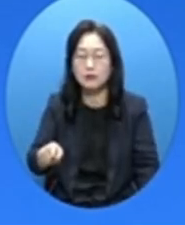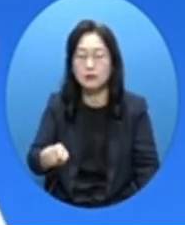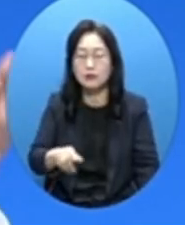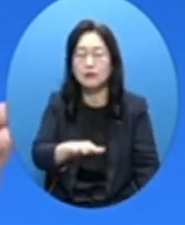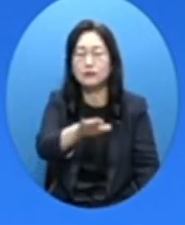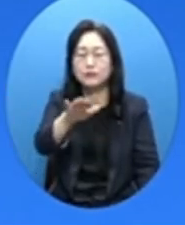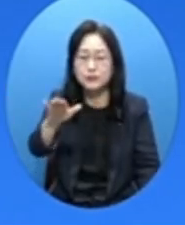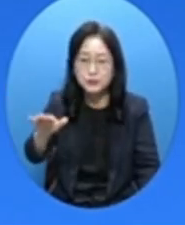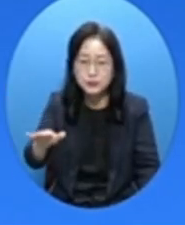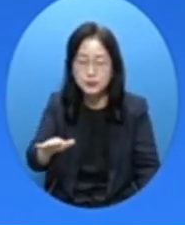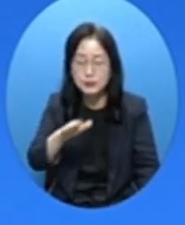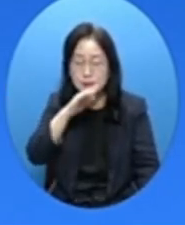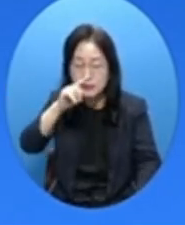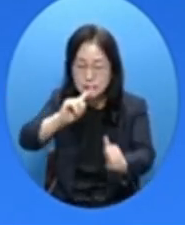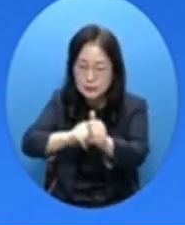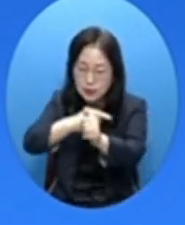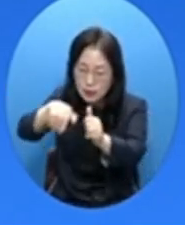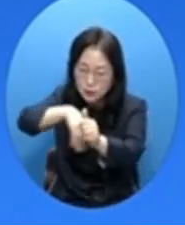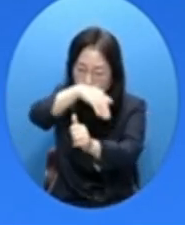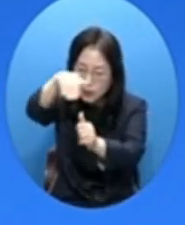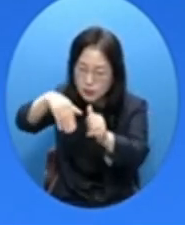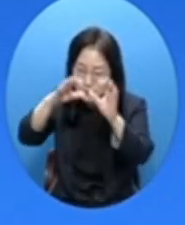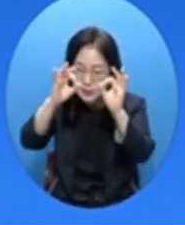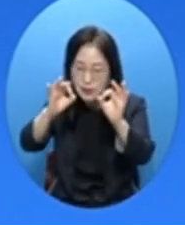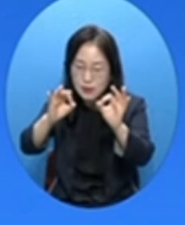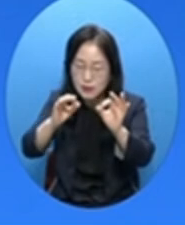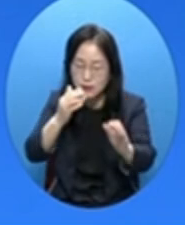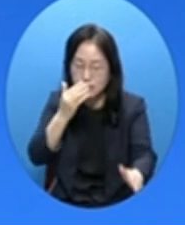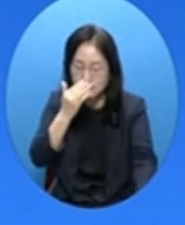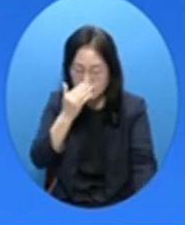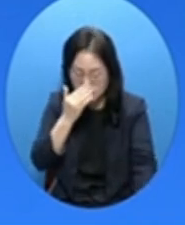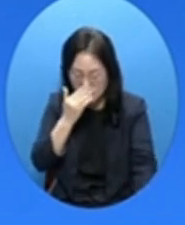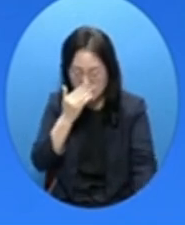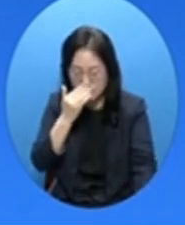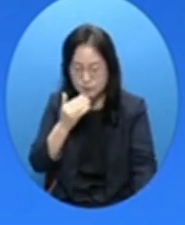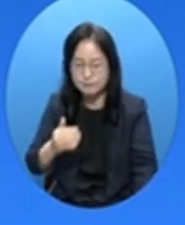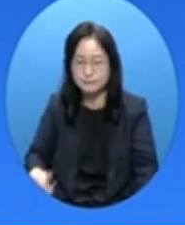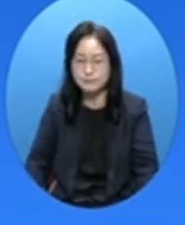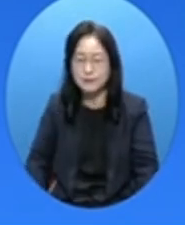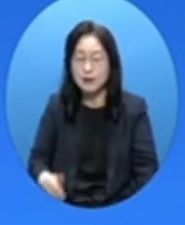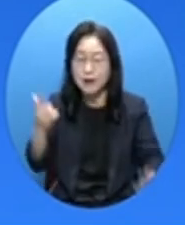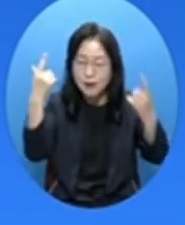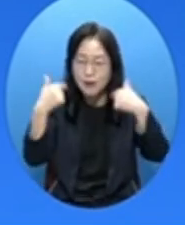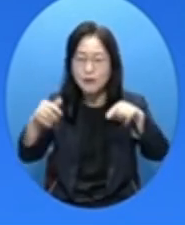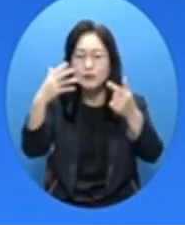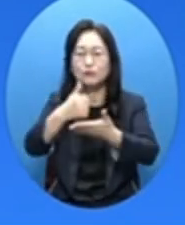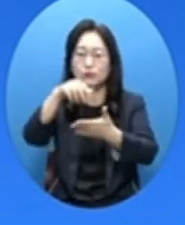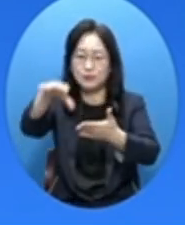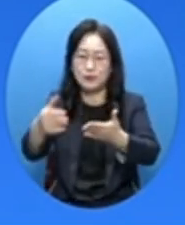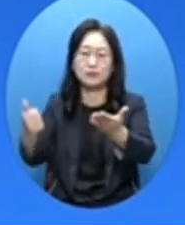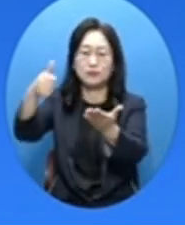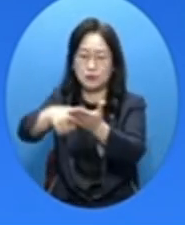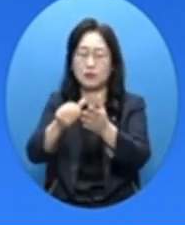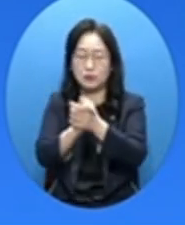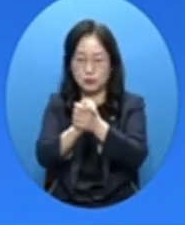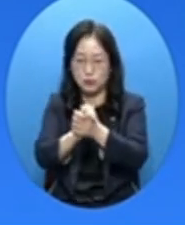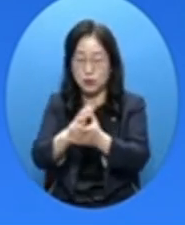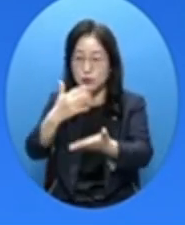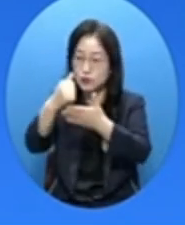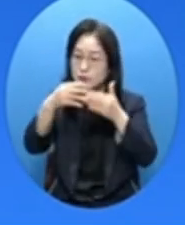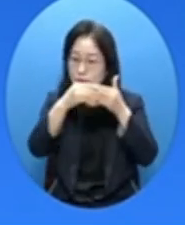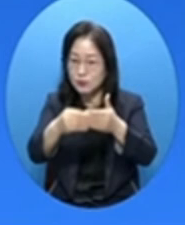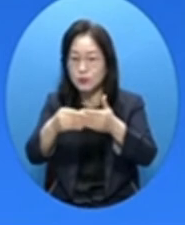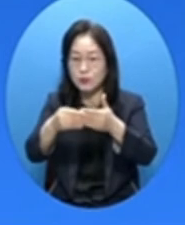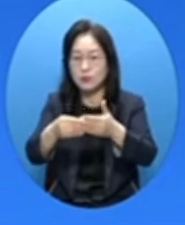우리는이 자연 앞에 겸손해질 수밖에 없는 것입니다 언제나 우리가 접해 엎드려 기도하고 주님의